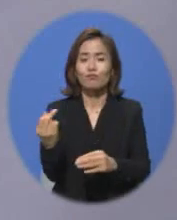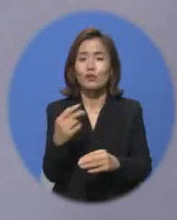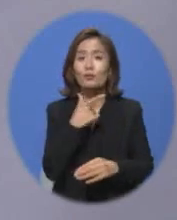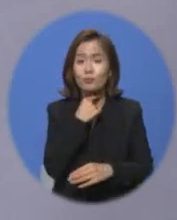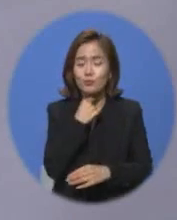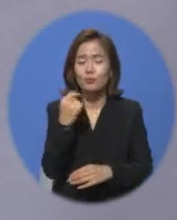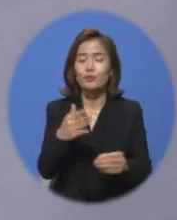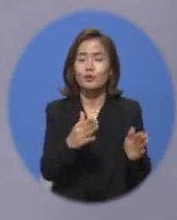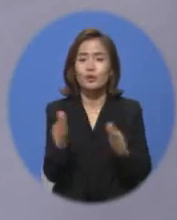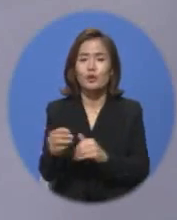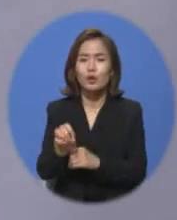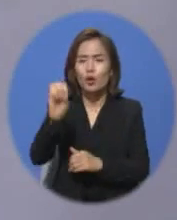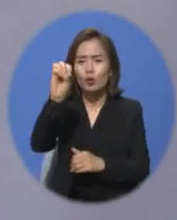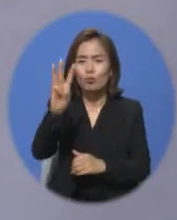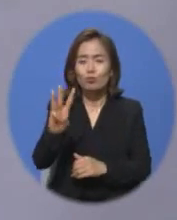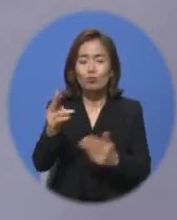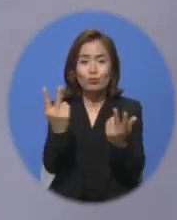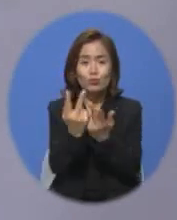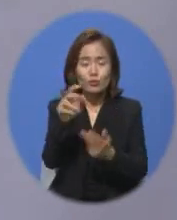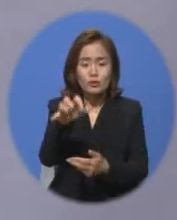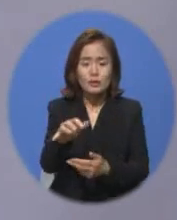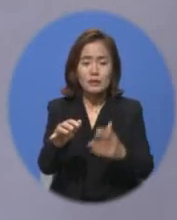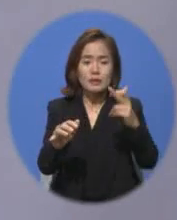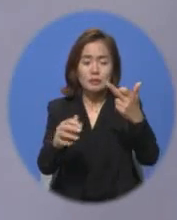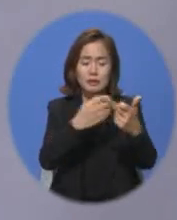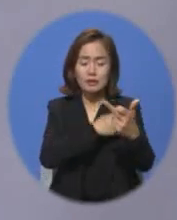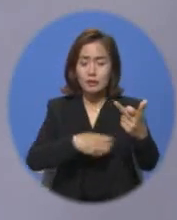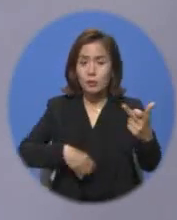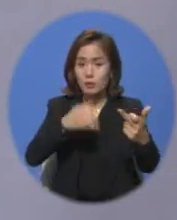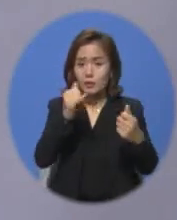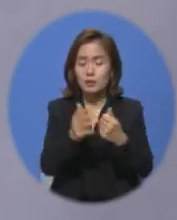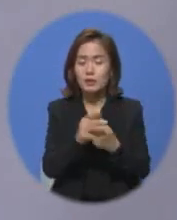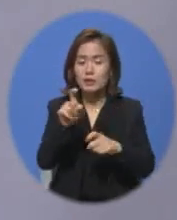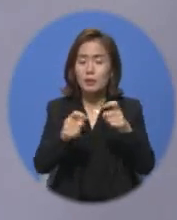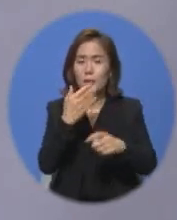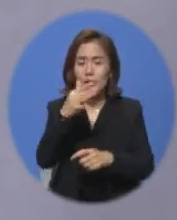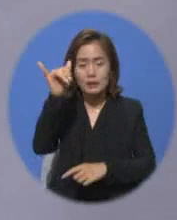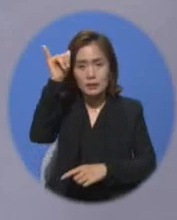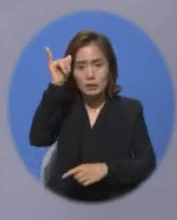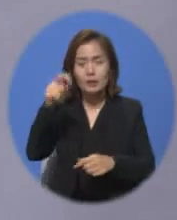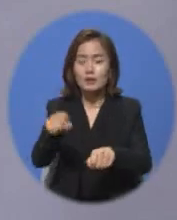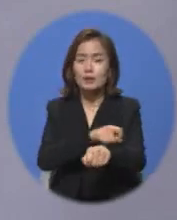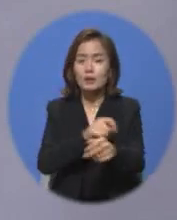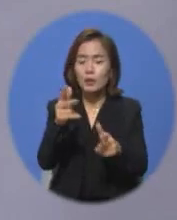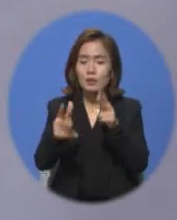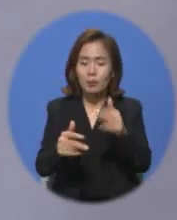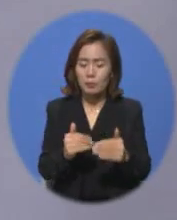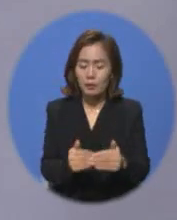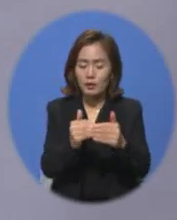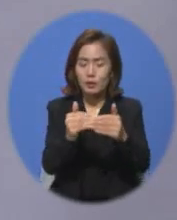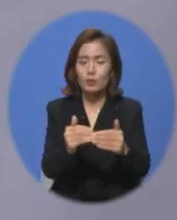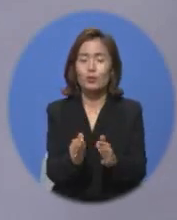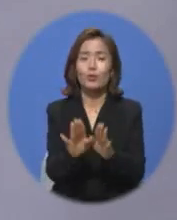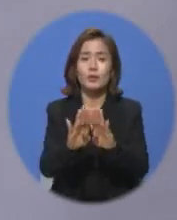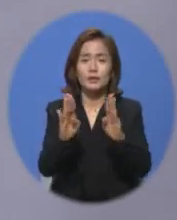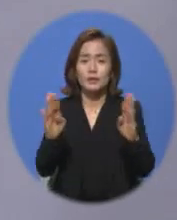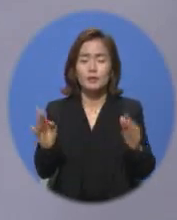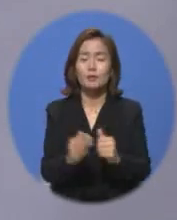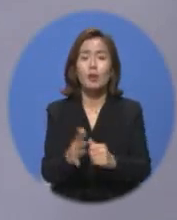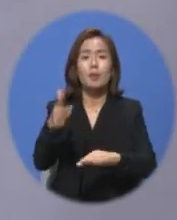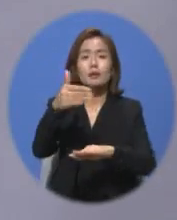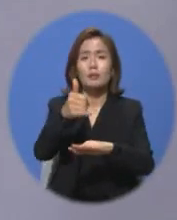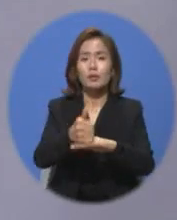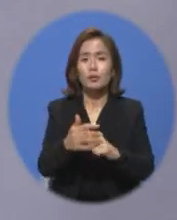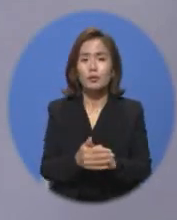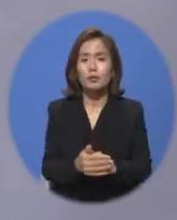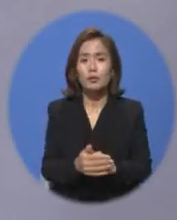개의구역이있습니다 .저는 인간중심적이고인공지능에특화된, 실현가능한프로젝트를단계적으로진행할것입니다 .마지막으로